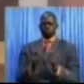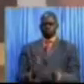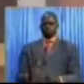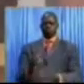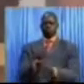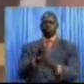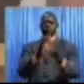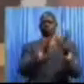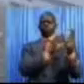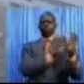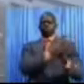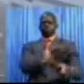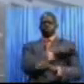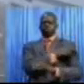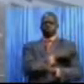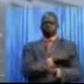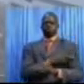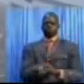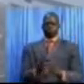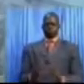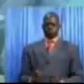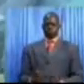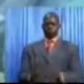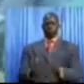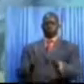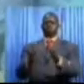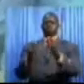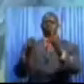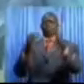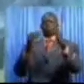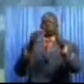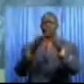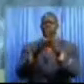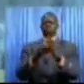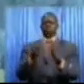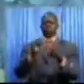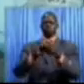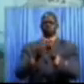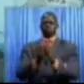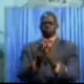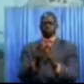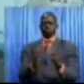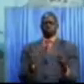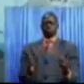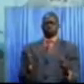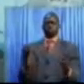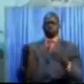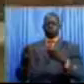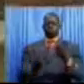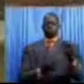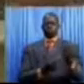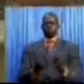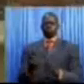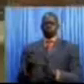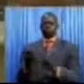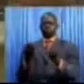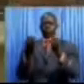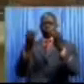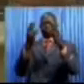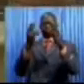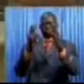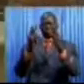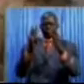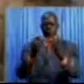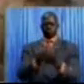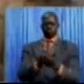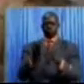en charge hospitalière de ces urgences se heurte à un enjeu majeur qui est celui de la gestion du flux des patients, une gestion